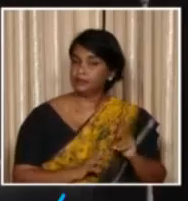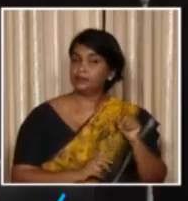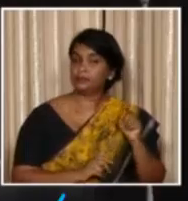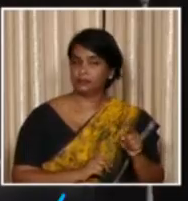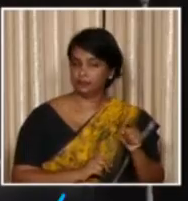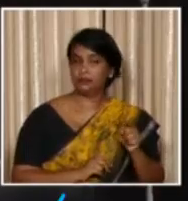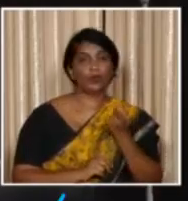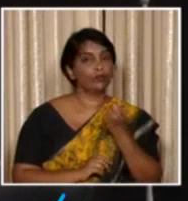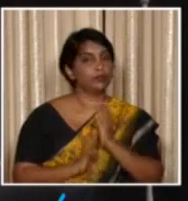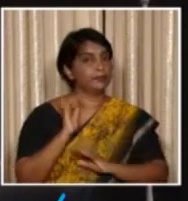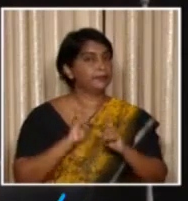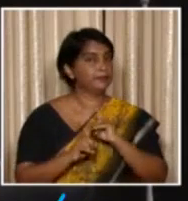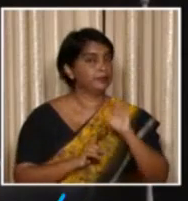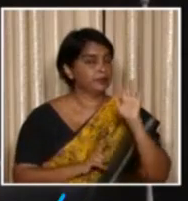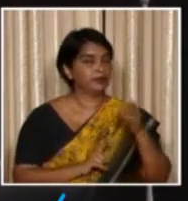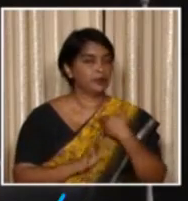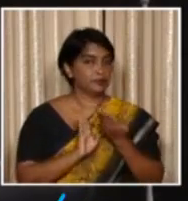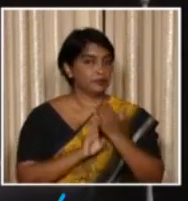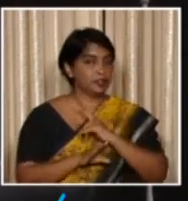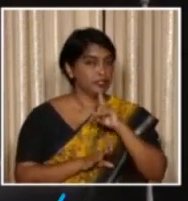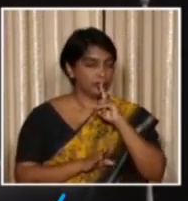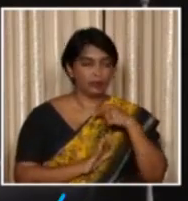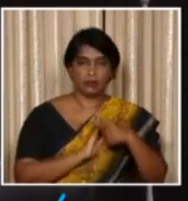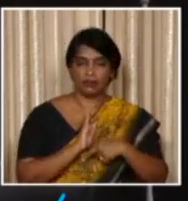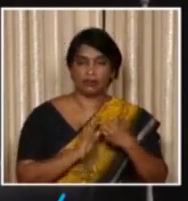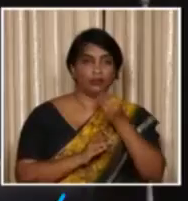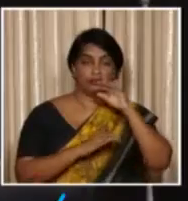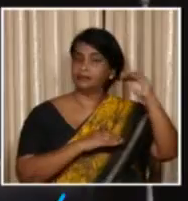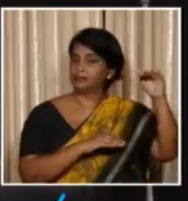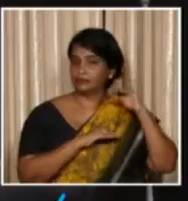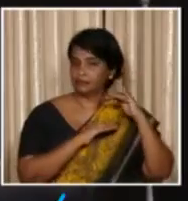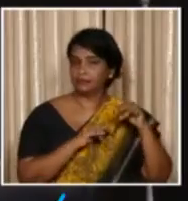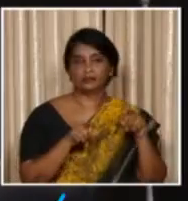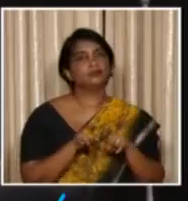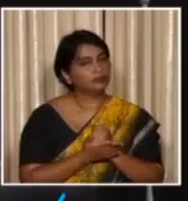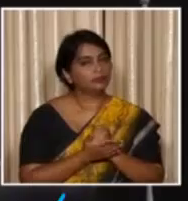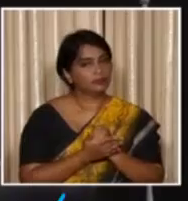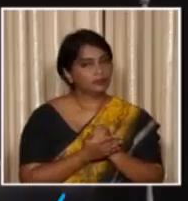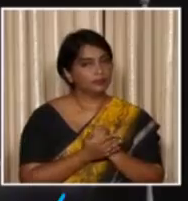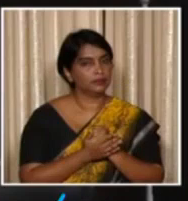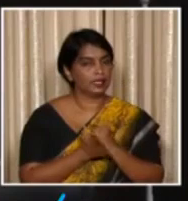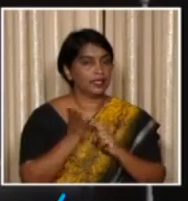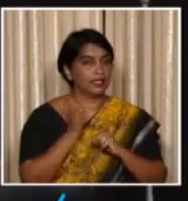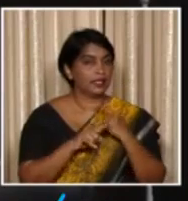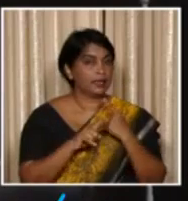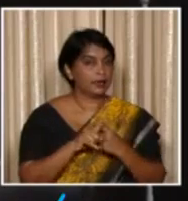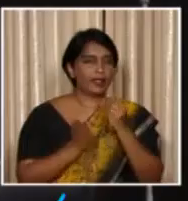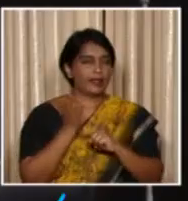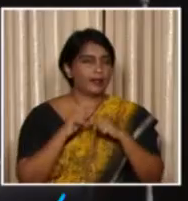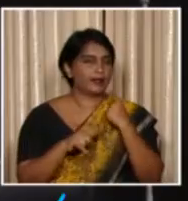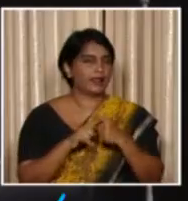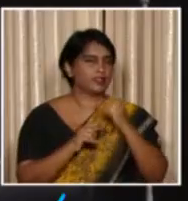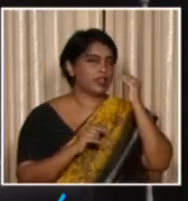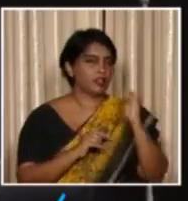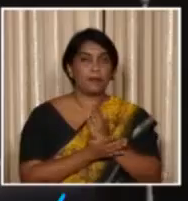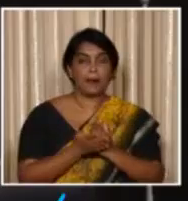නැහැ. මුදල් අමාත්‍යංශය විසින් මම ඉස්සෙල්ලා කිව්වාගේ මේ රටට භාණ්ඩ ආනේනේ කිරීම සහ සියලුම බදු පැනවීම කරන්න මුදල් අමාත්‍යංශය.